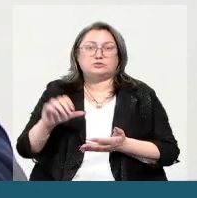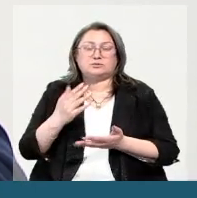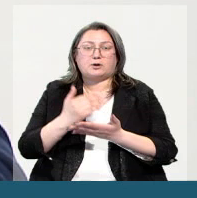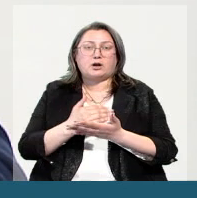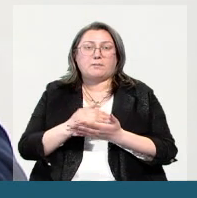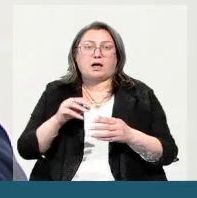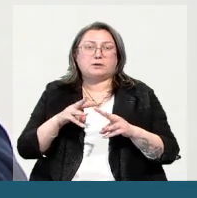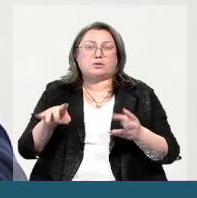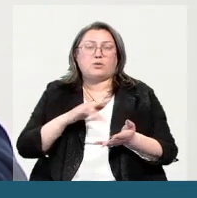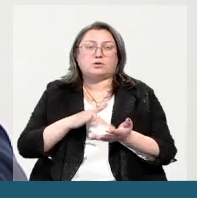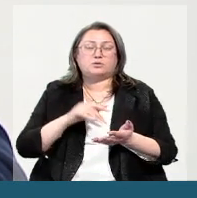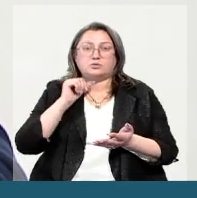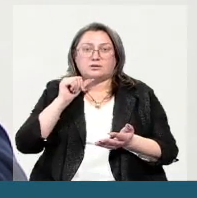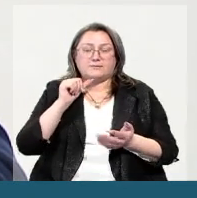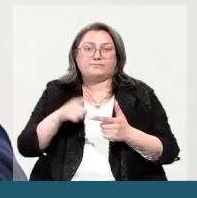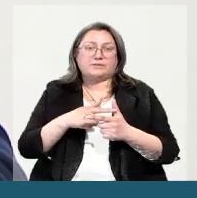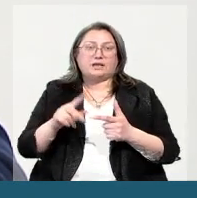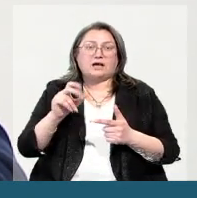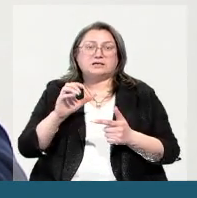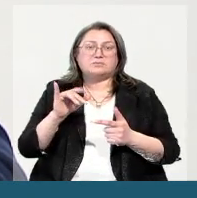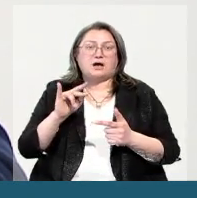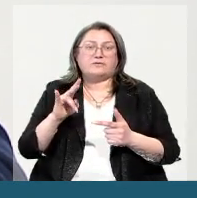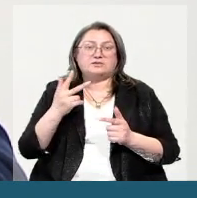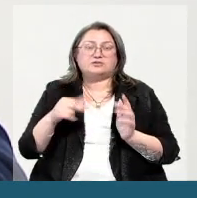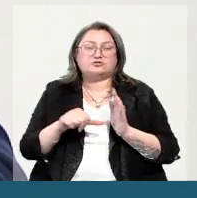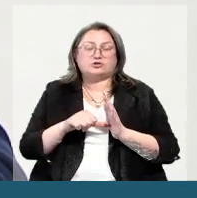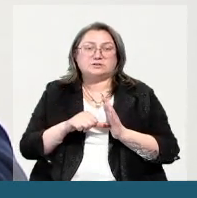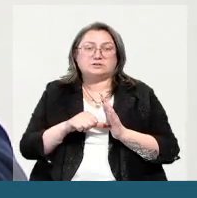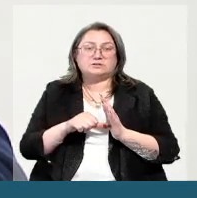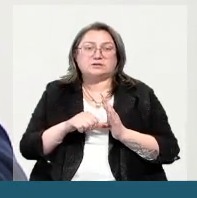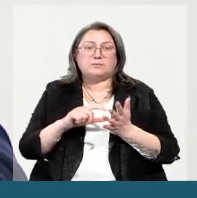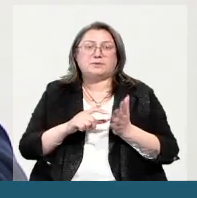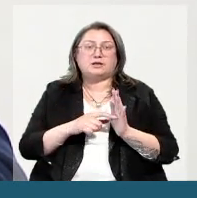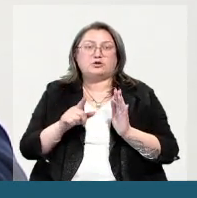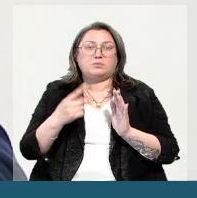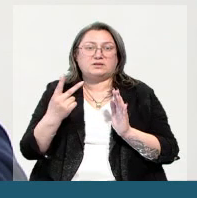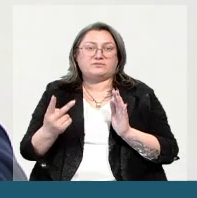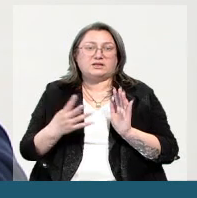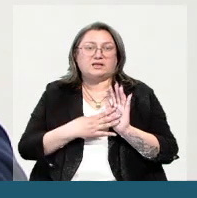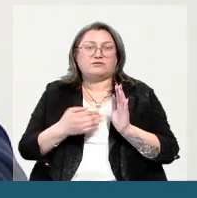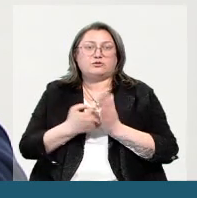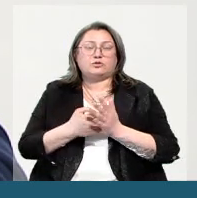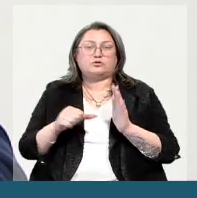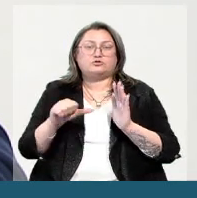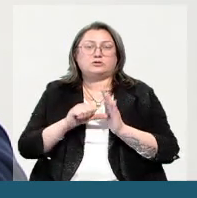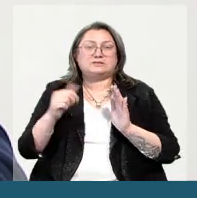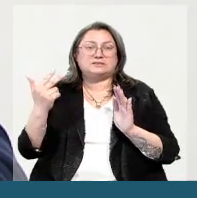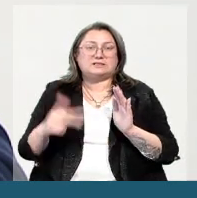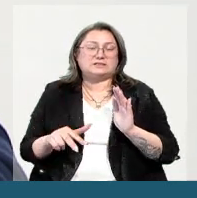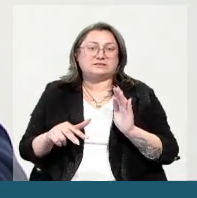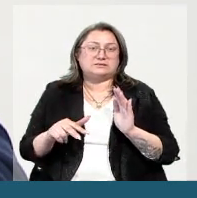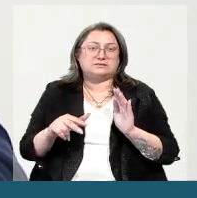үшәне әліметтік бағдырламалар бөлімі мемлекеттік мекемесіне, не Қазымханыф көшесі 36-шы үйде нөмірі екінші кабинетке